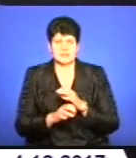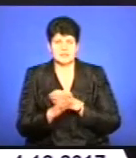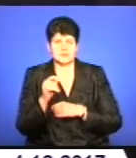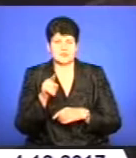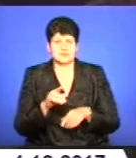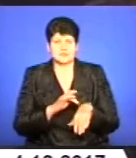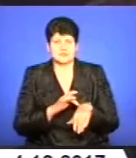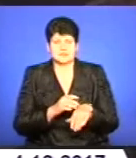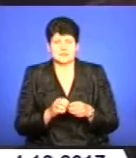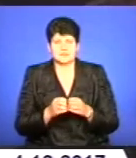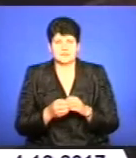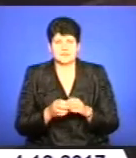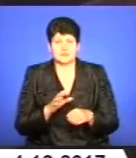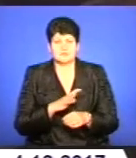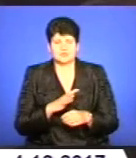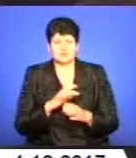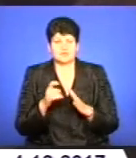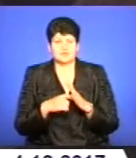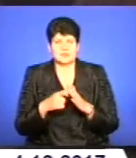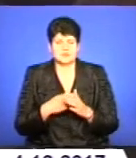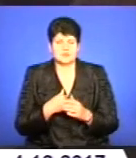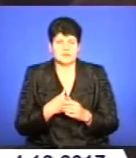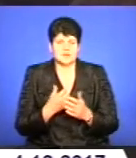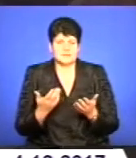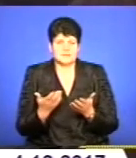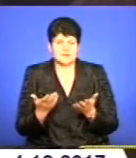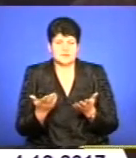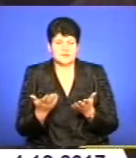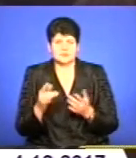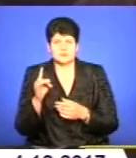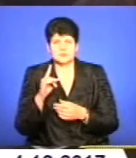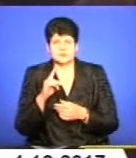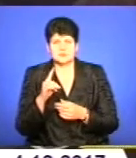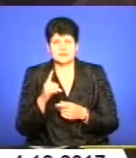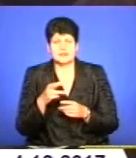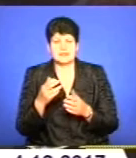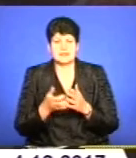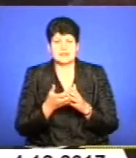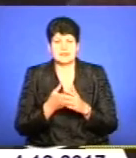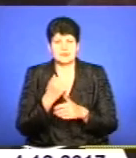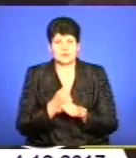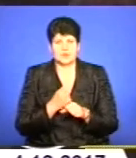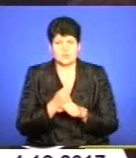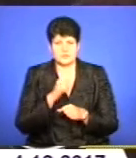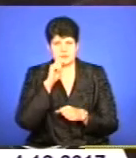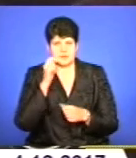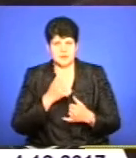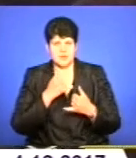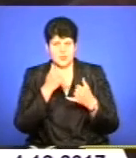болюча. Будучи в Донецьку, якось я чогось не доробив для України. Мені здається,